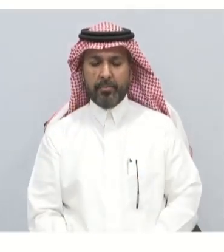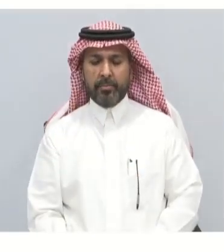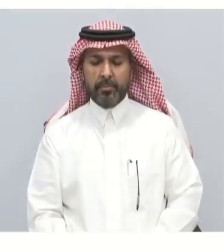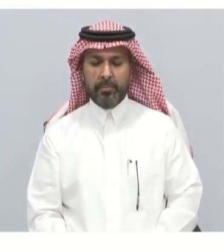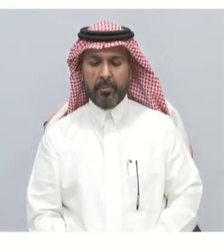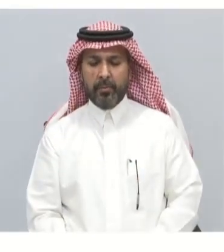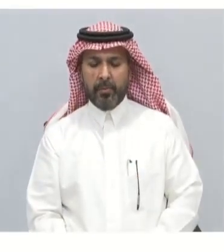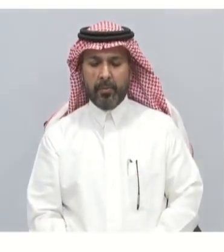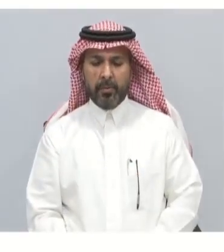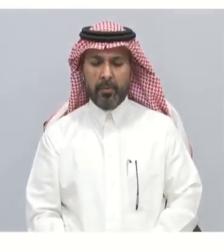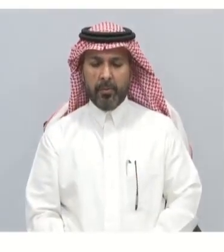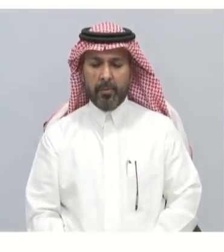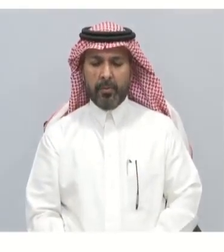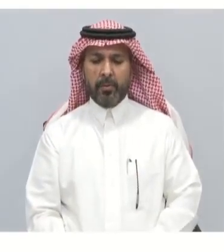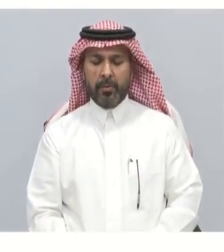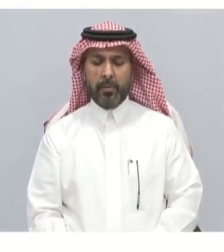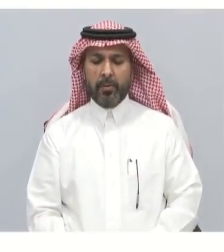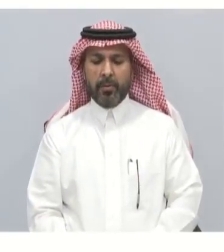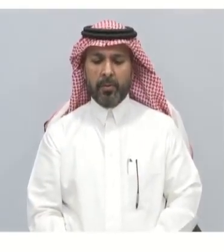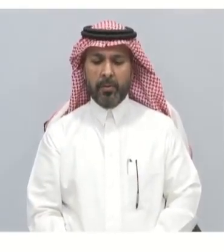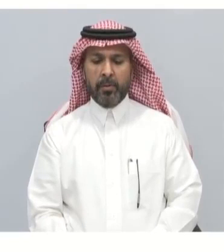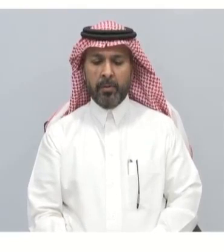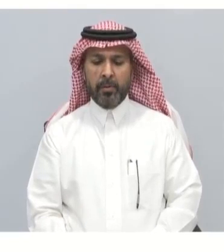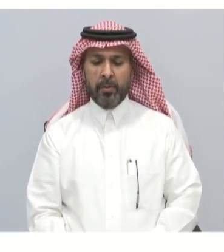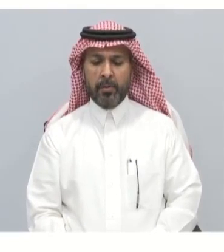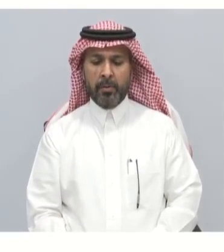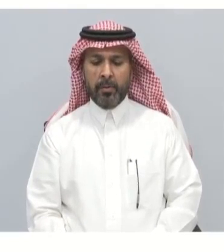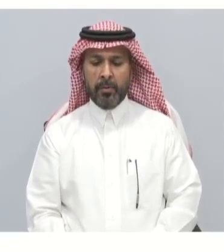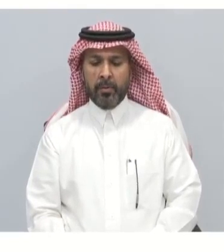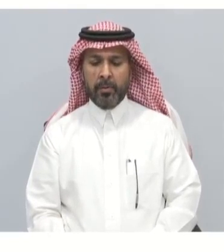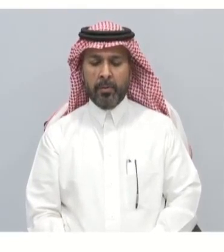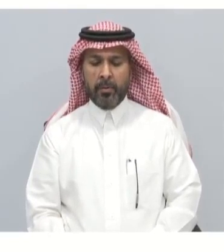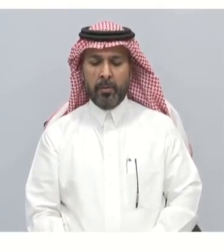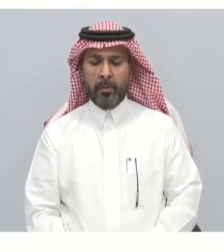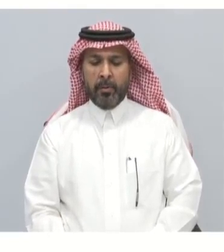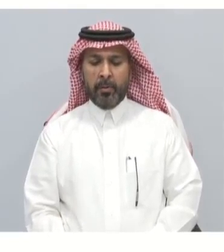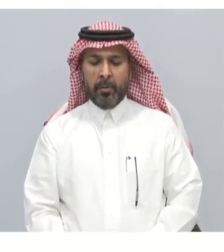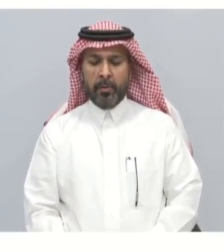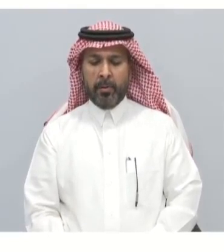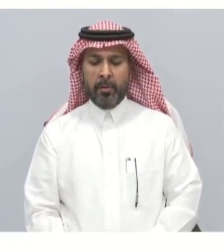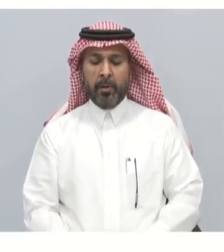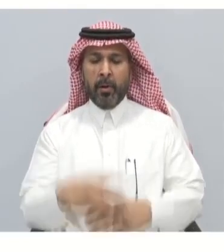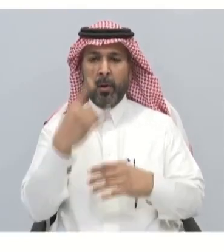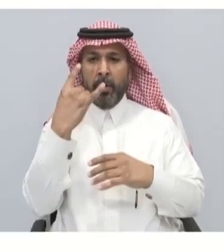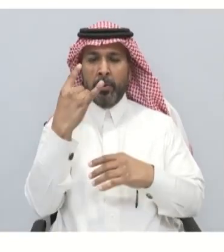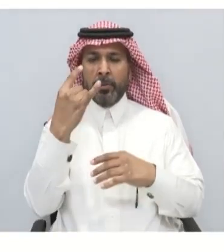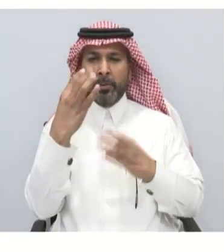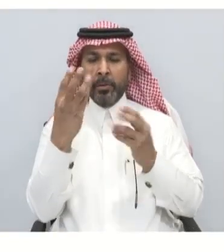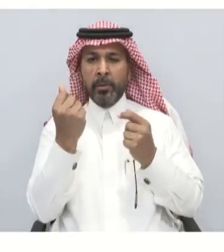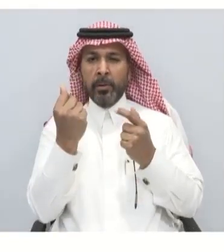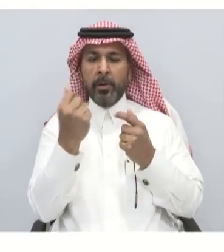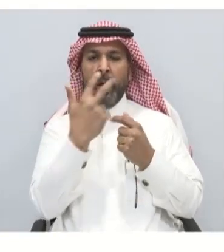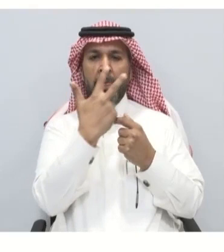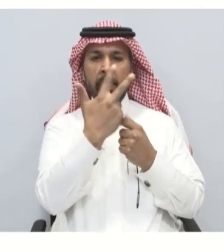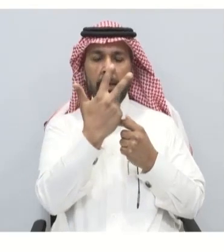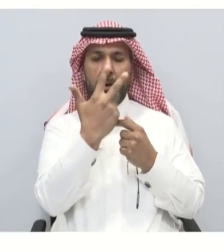الريال راح يدفع ريالين فقط وعشره من ورقه الدفتر اذا صور ع